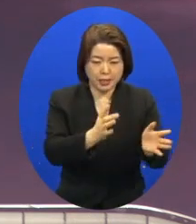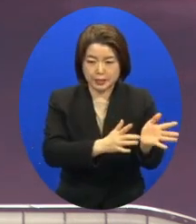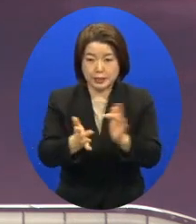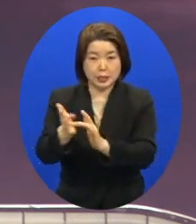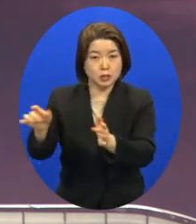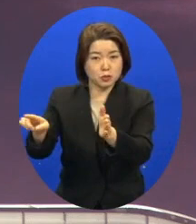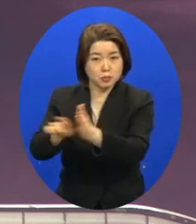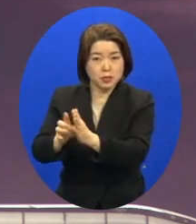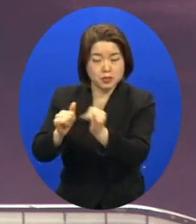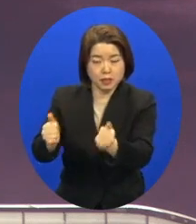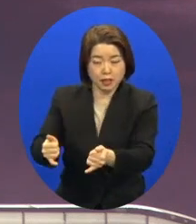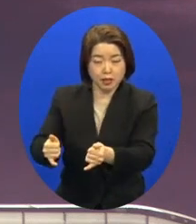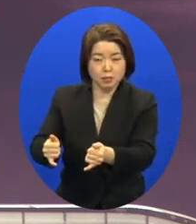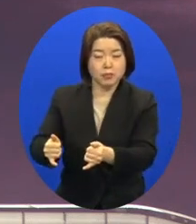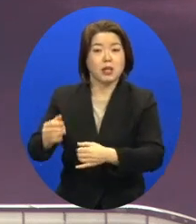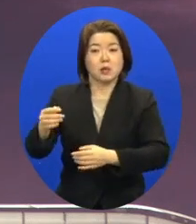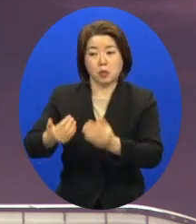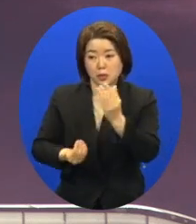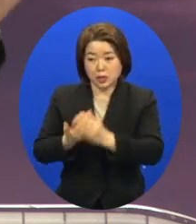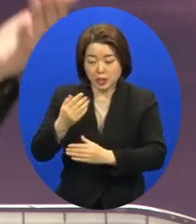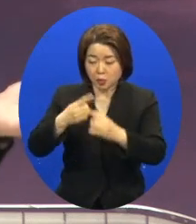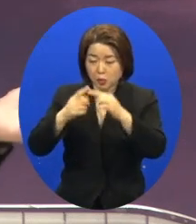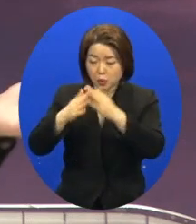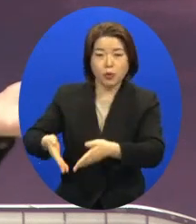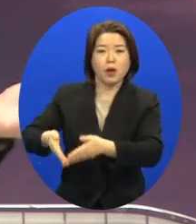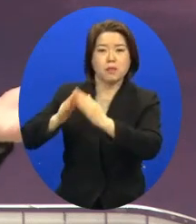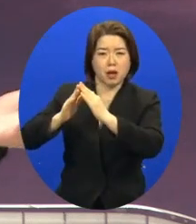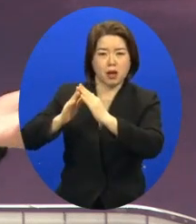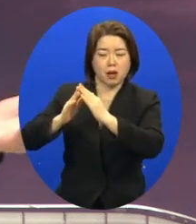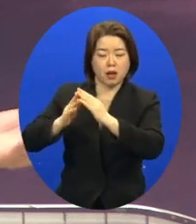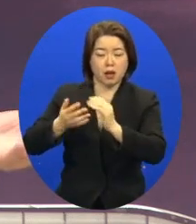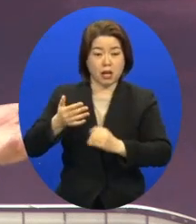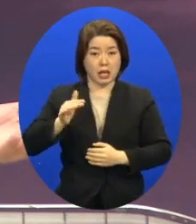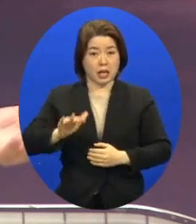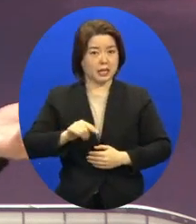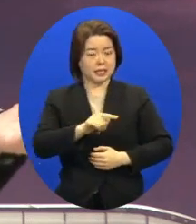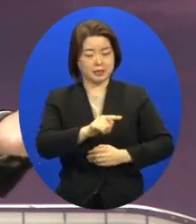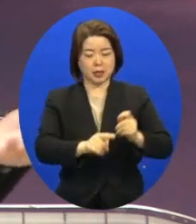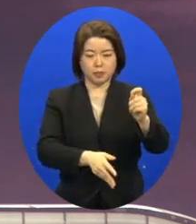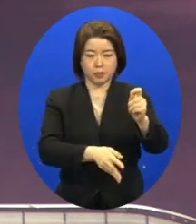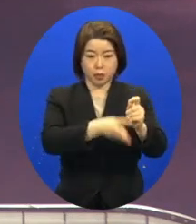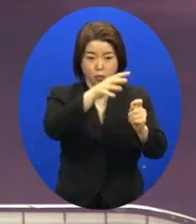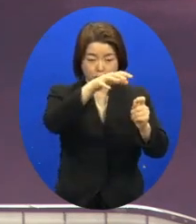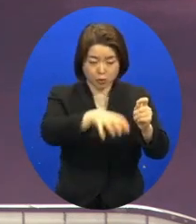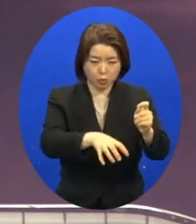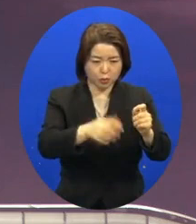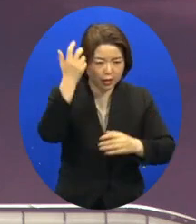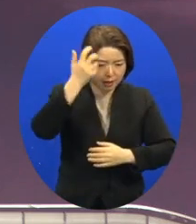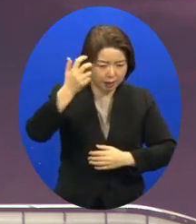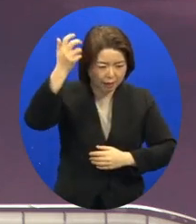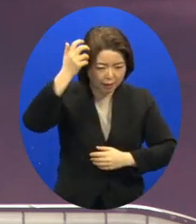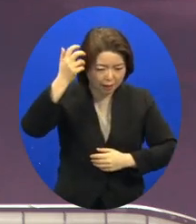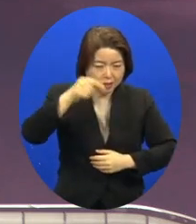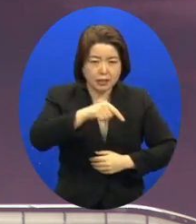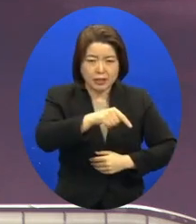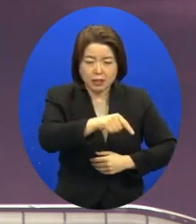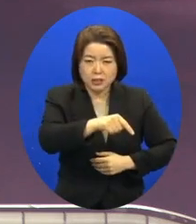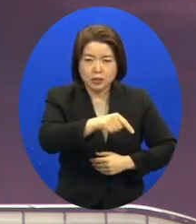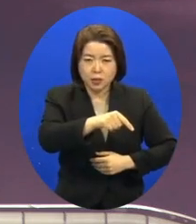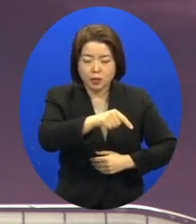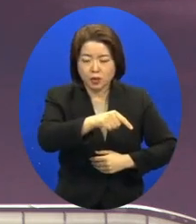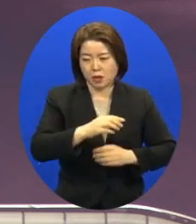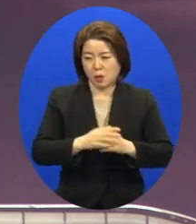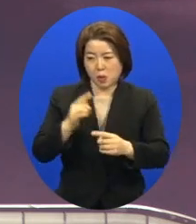교회가 세워졌는데, 그 고린도라는 도시가 가지고 있는 영적인 분위기를 그 고린도 교회가 영향을 안 받을